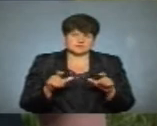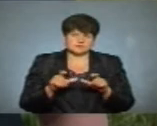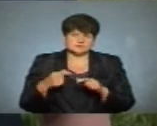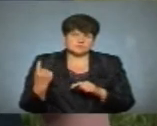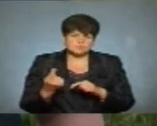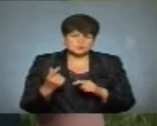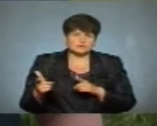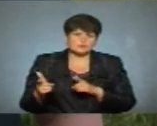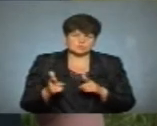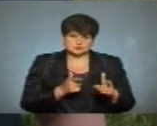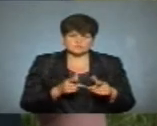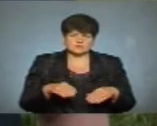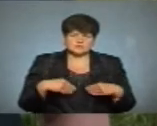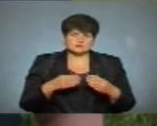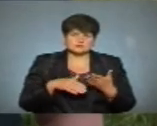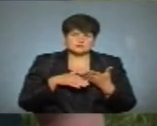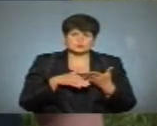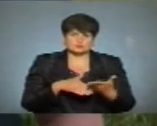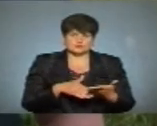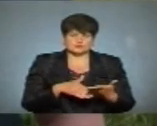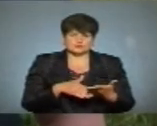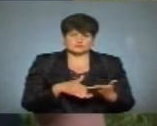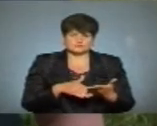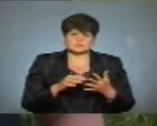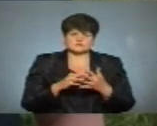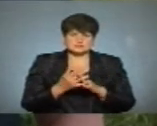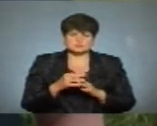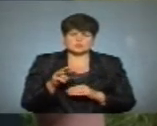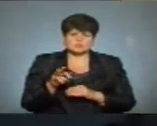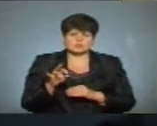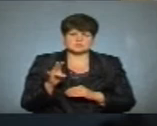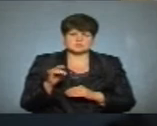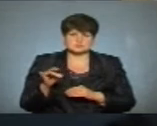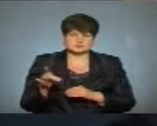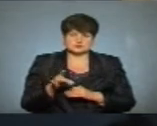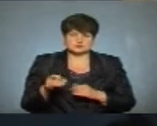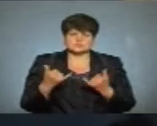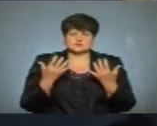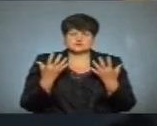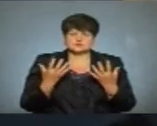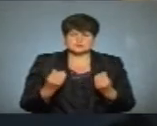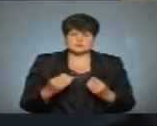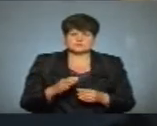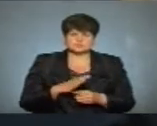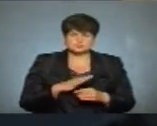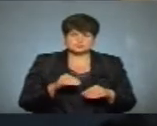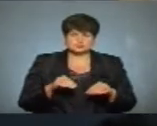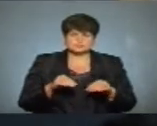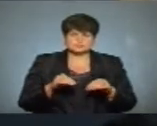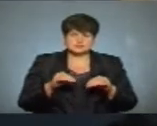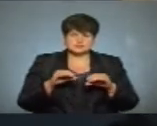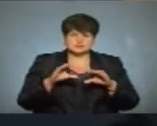який готовий надати допомогу в селищах Монастирського району. На сьогоднішній день відбулося підняття за